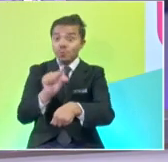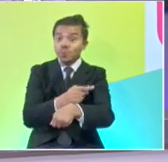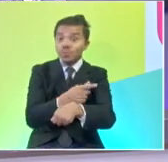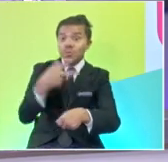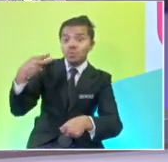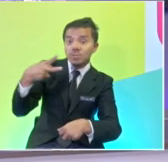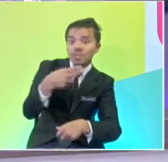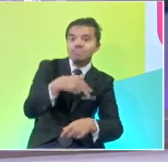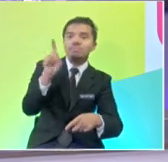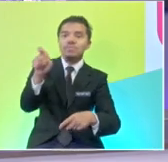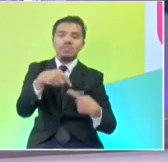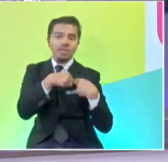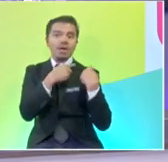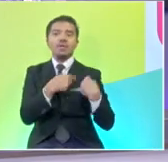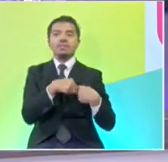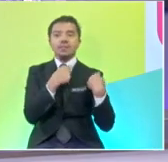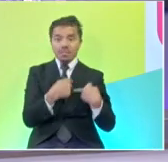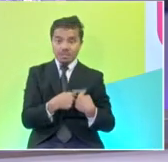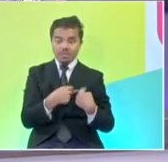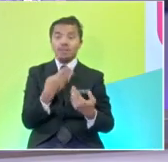langkah-langkah untuk membuat